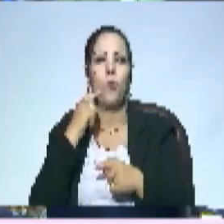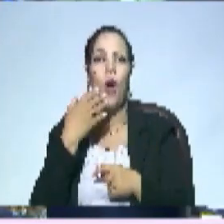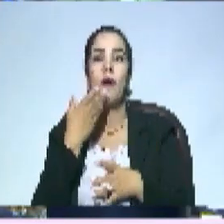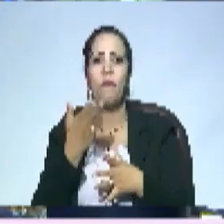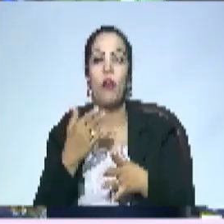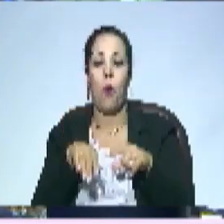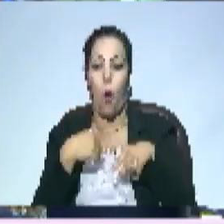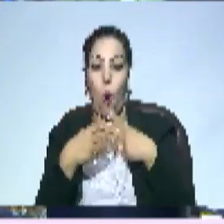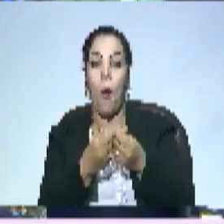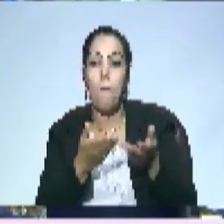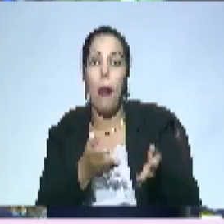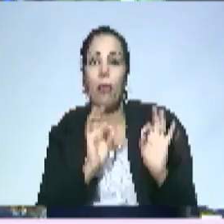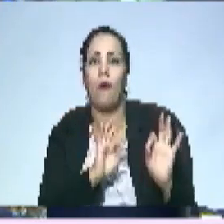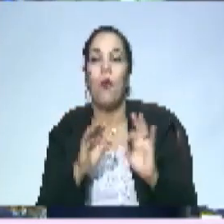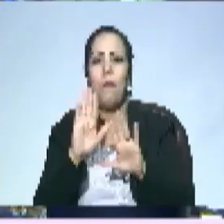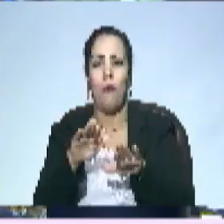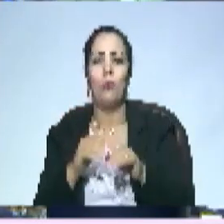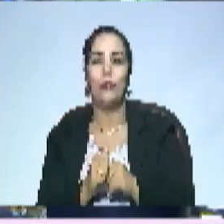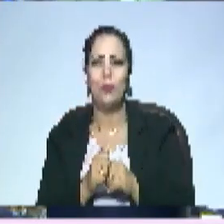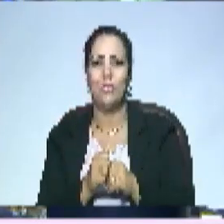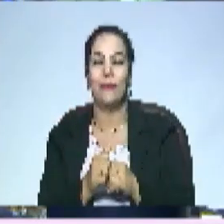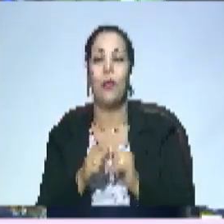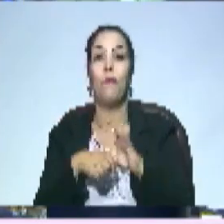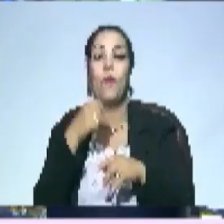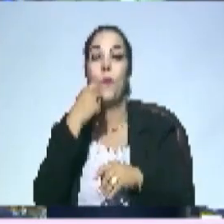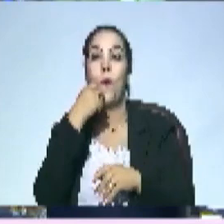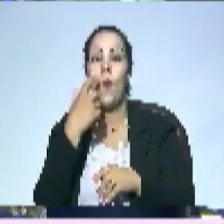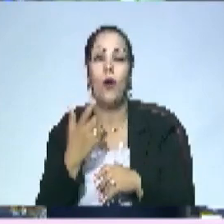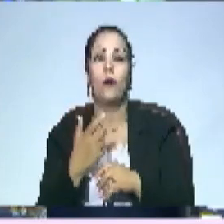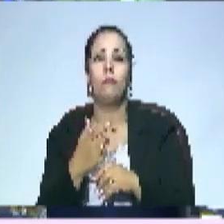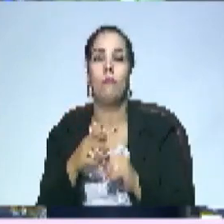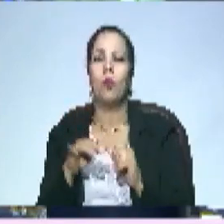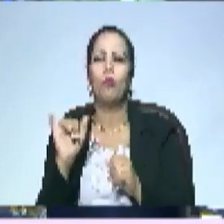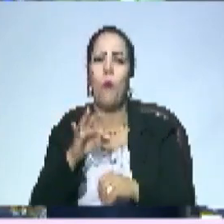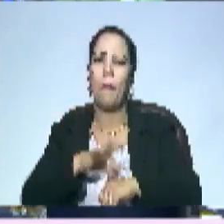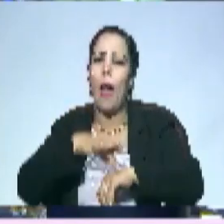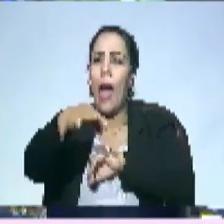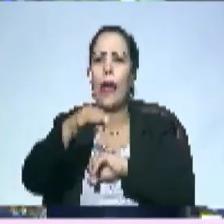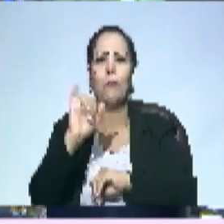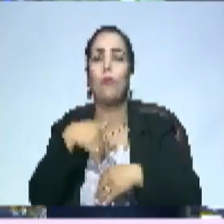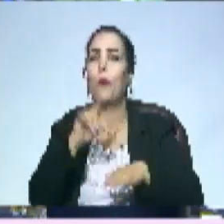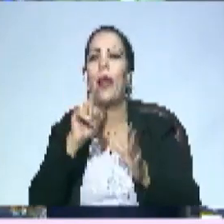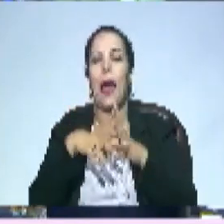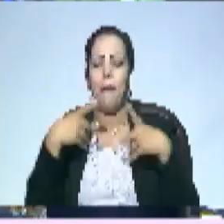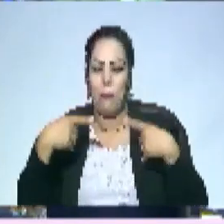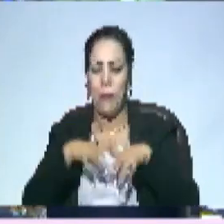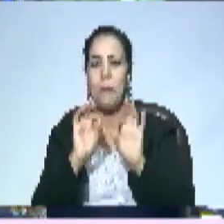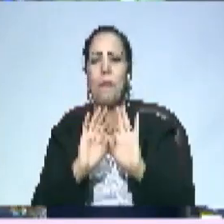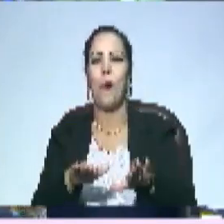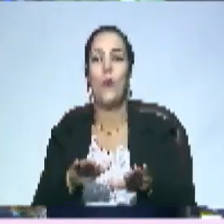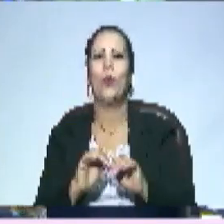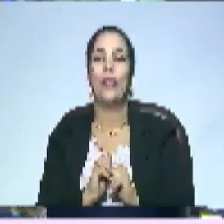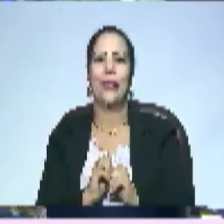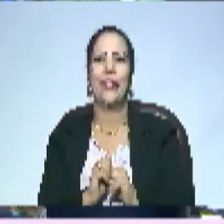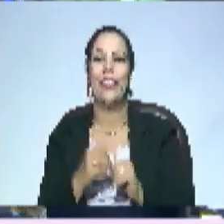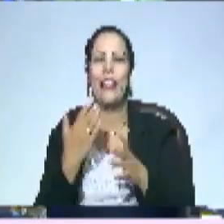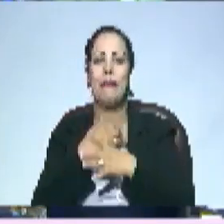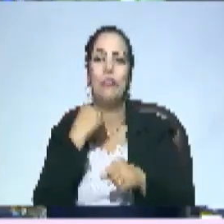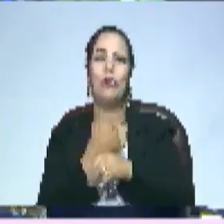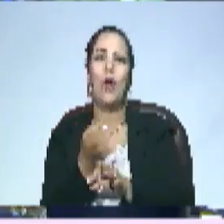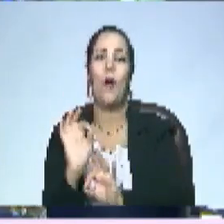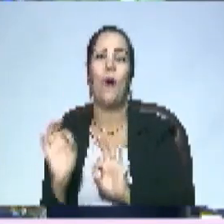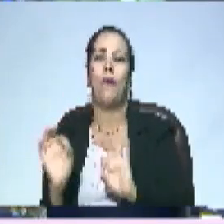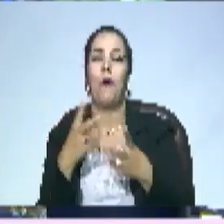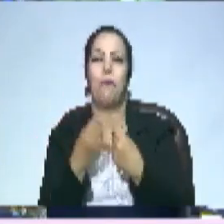نفسه المكرونة، فقلت أن يعني مفيش داعي نأجلها الحلقة تانية، هي المناسبة موجودة فنشتغل بيها على